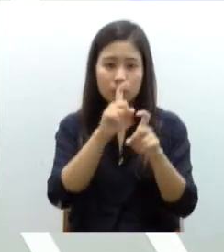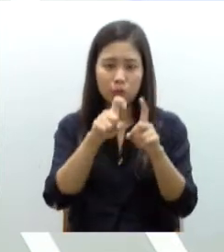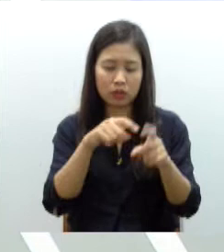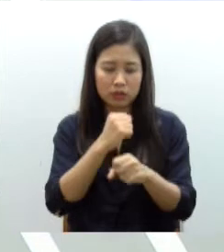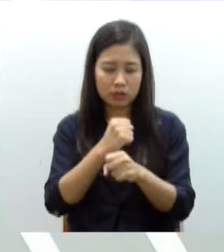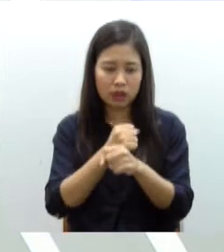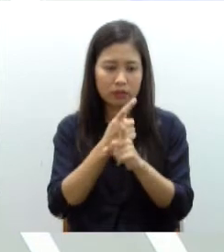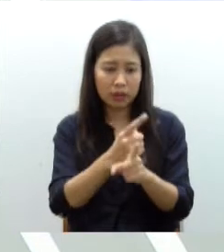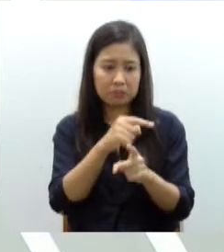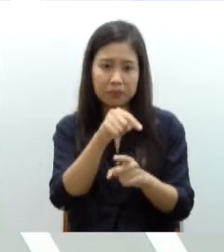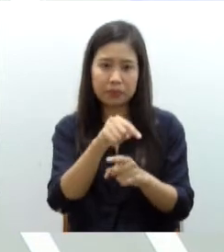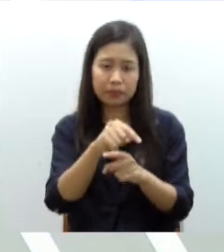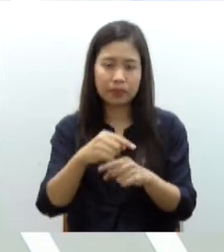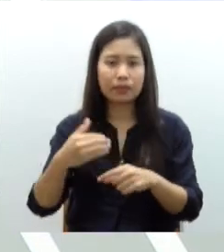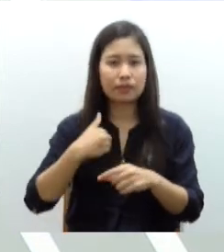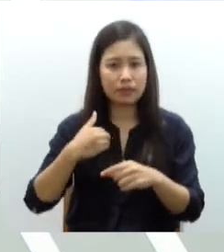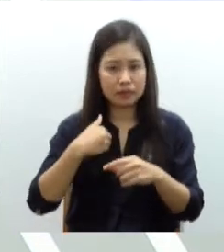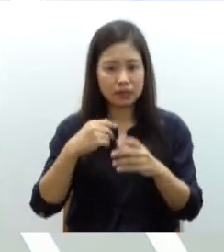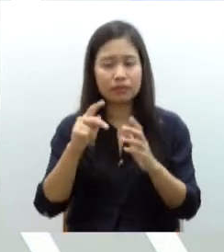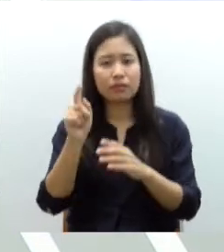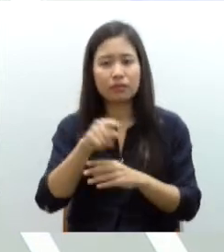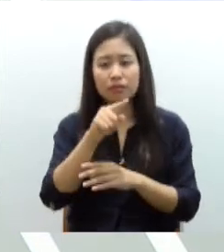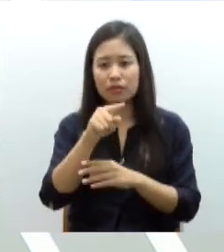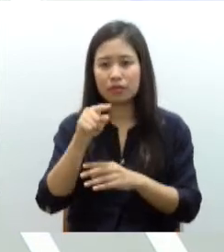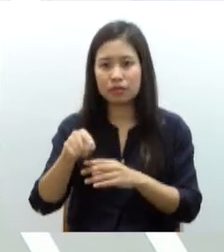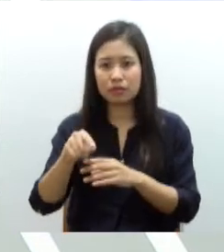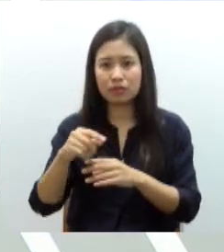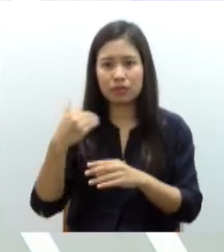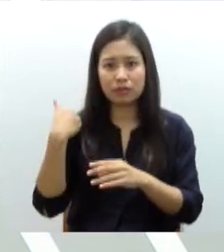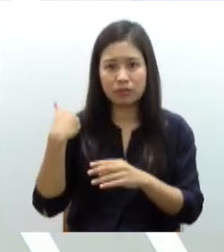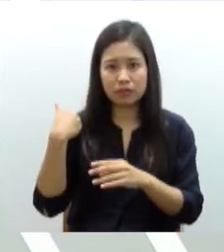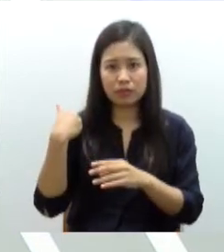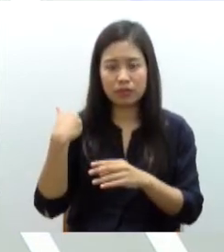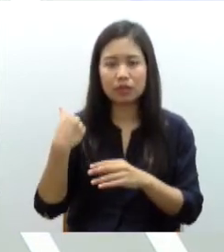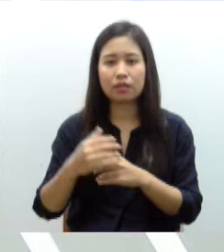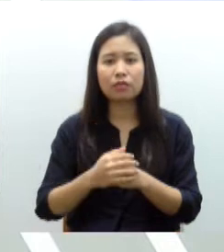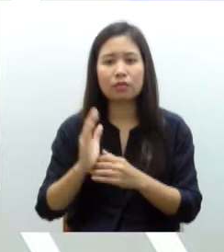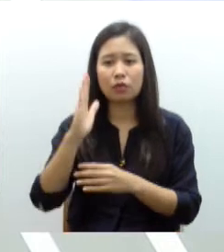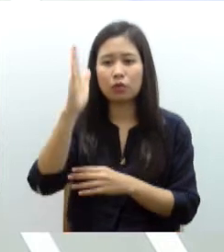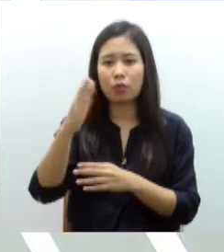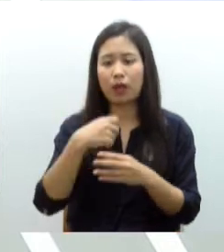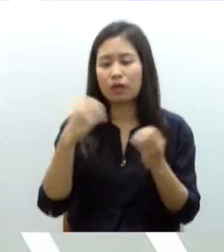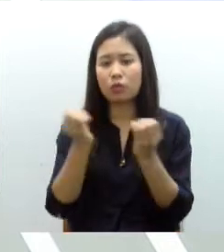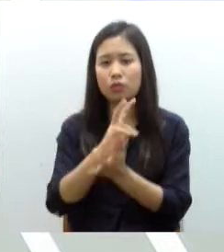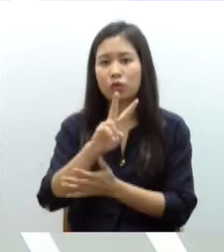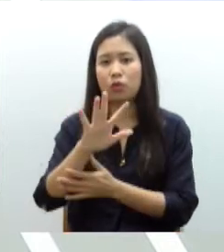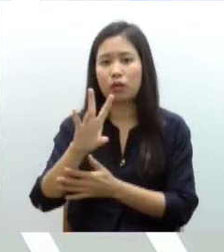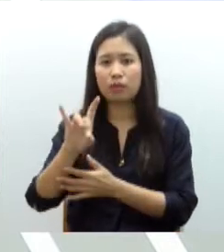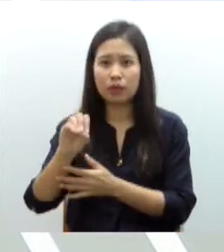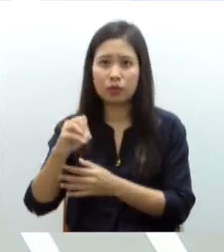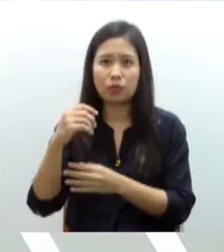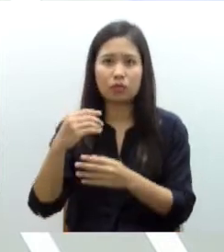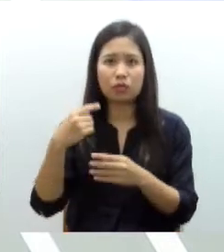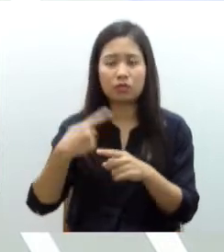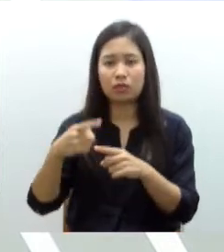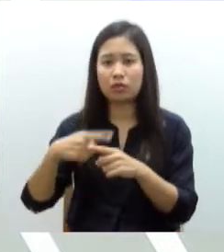นินการภายใต้ยุทธศาสตร์ชาติปีพ.ศ. 2561ถึง 2580ครับ ครับผมไปในส่วนของตัว